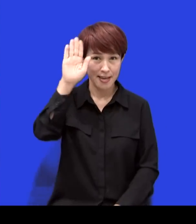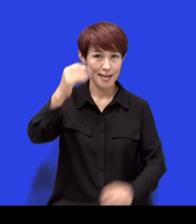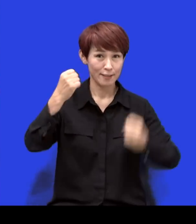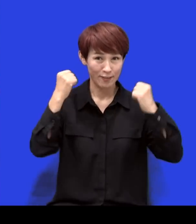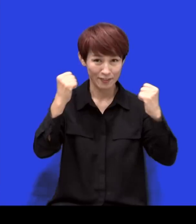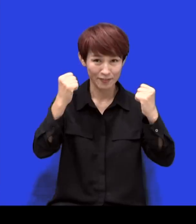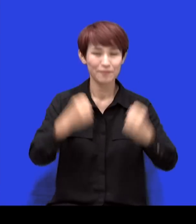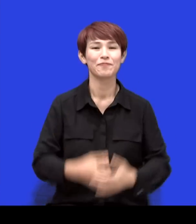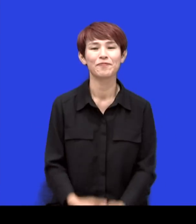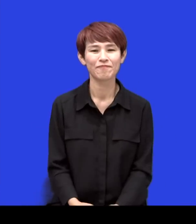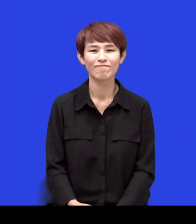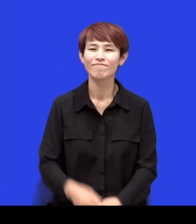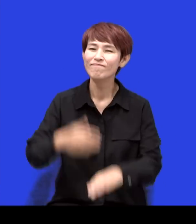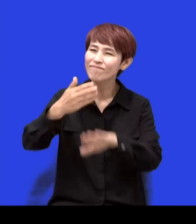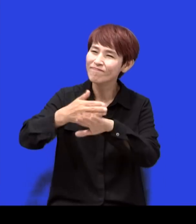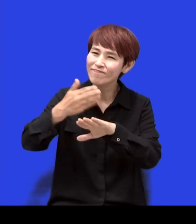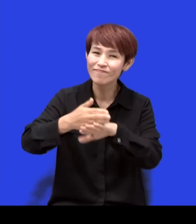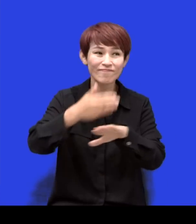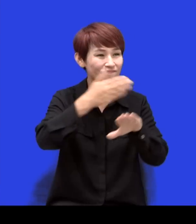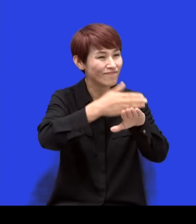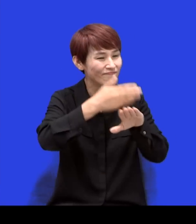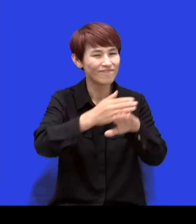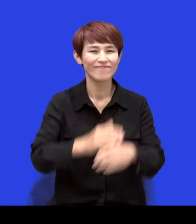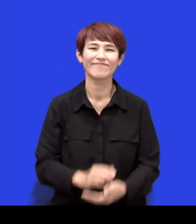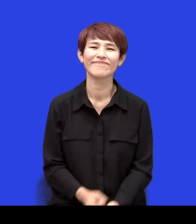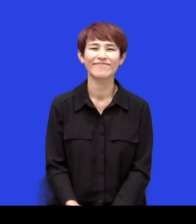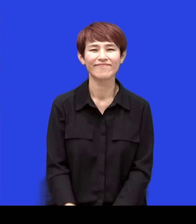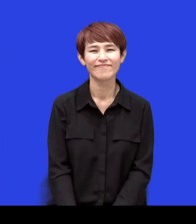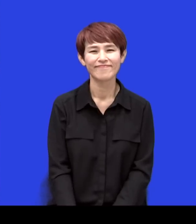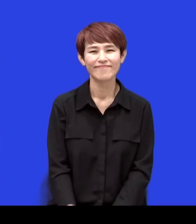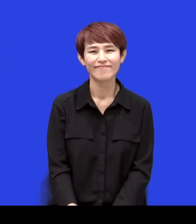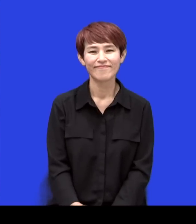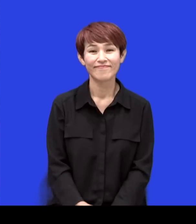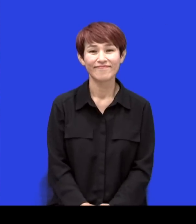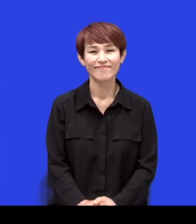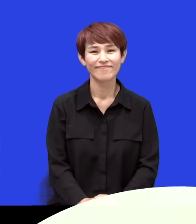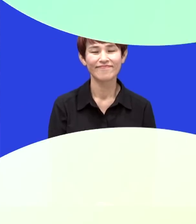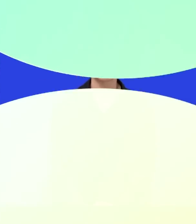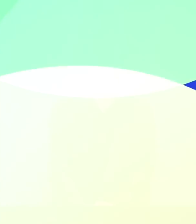열심히 응원하겠습니다. 감사합니다. 오늘 귀한 간증 고맙습니다. 예, 감사합니다. 감사합니다.